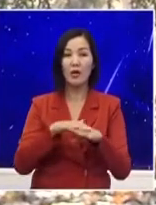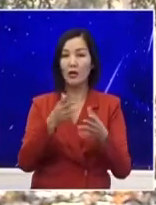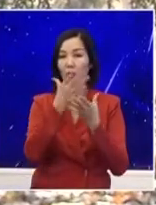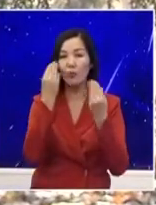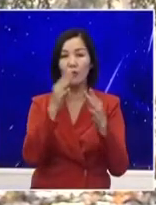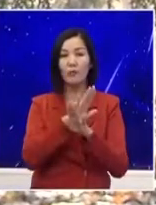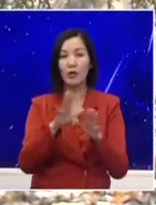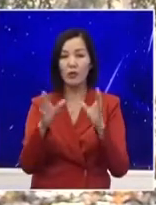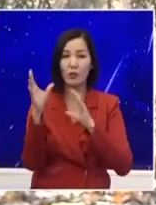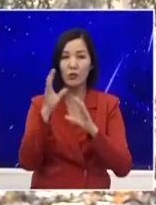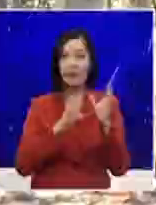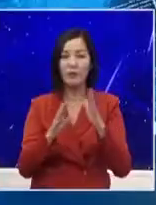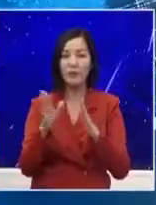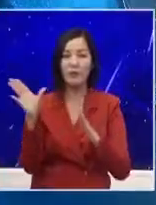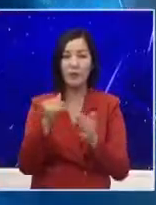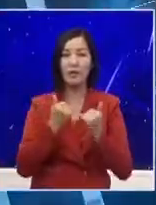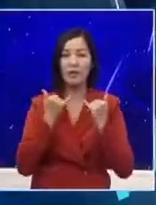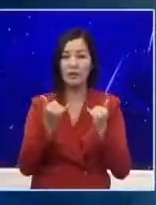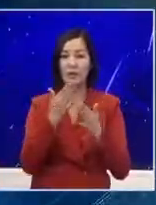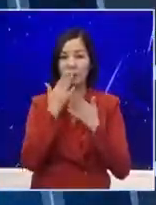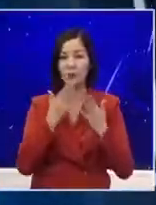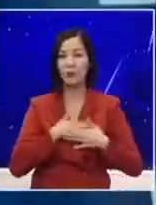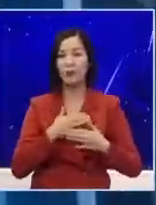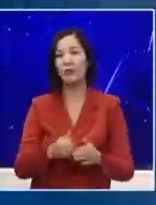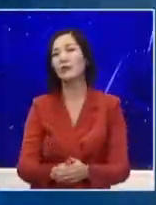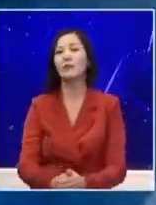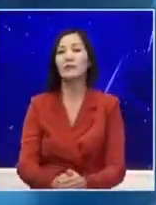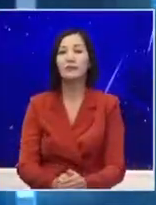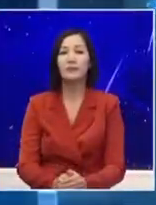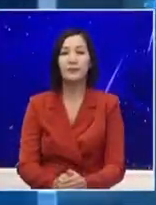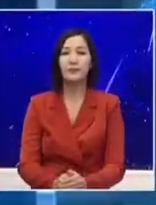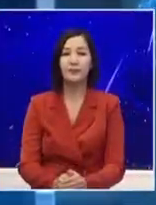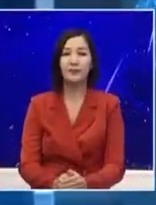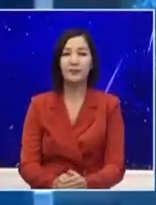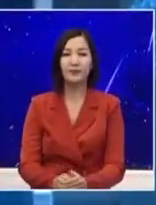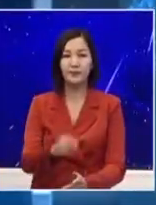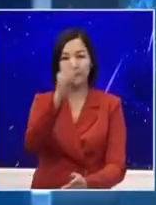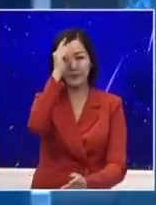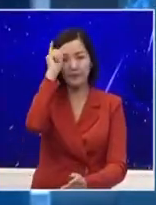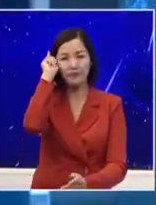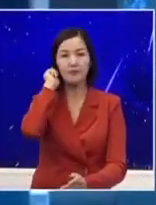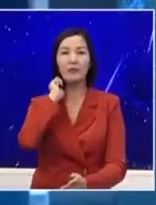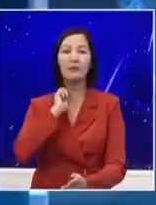мұтпайды, университетте жақсы көреді. Камшат Мұхамеджан, Жайық Құрманбаев, Жетісу арнасы, Талдықорған.